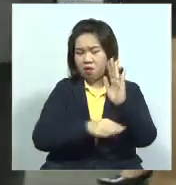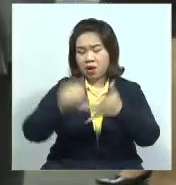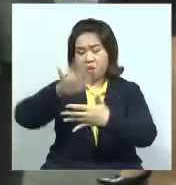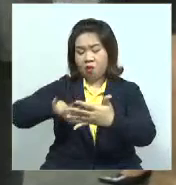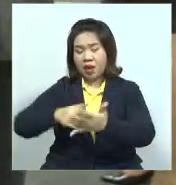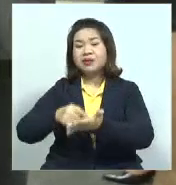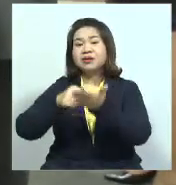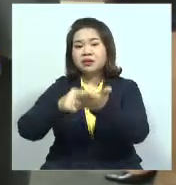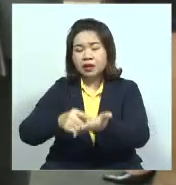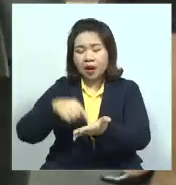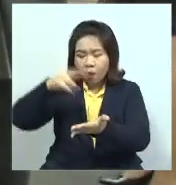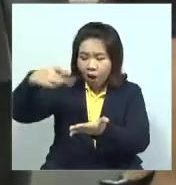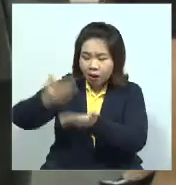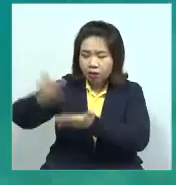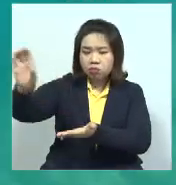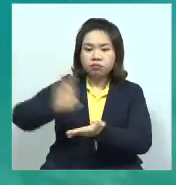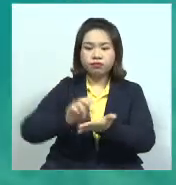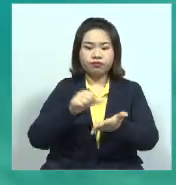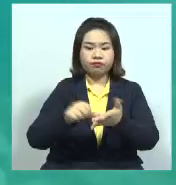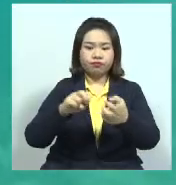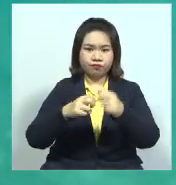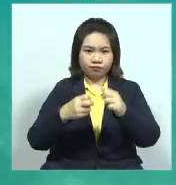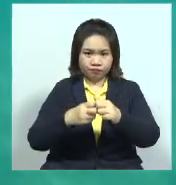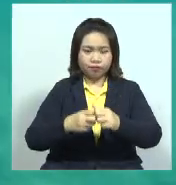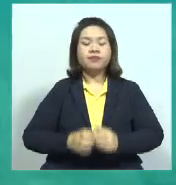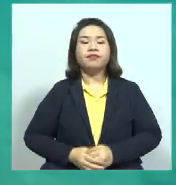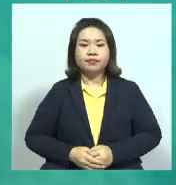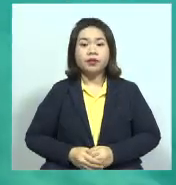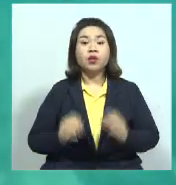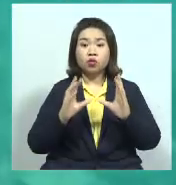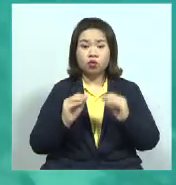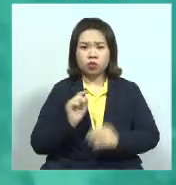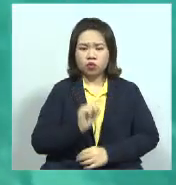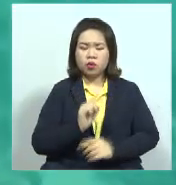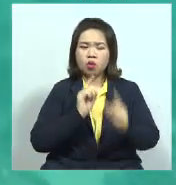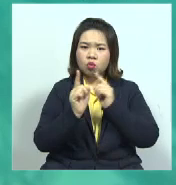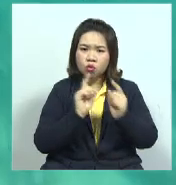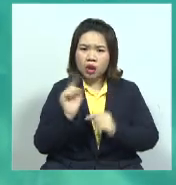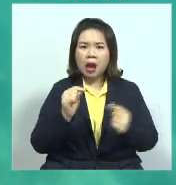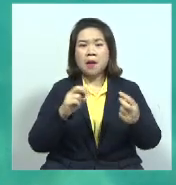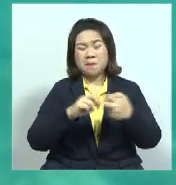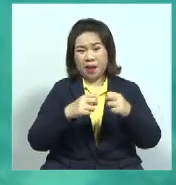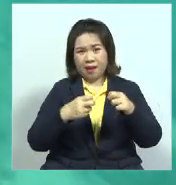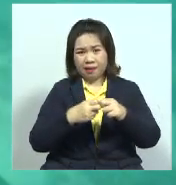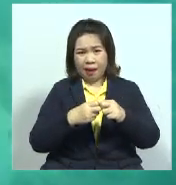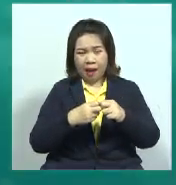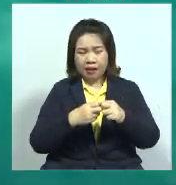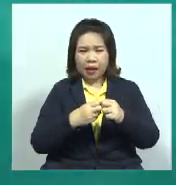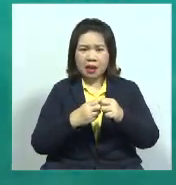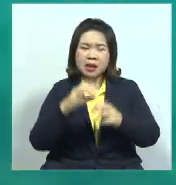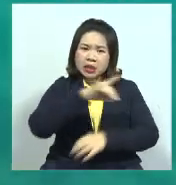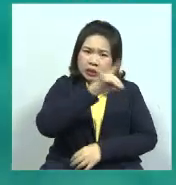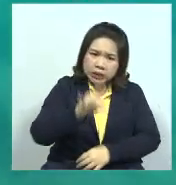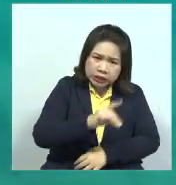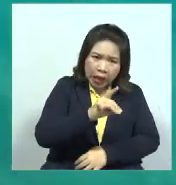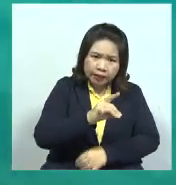างบประมาณมาแก้ไขต่อไปในการประชุมยังมีการพูดถึงปัญหาการลักลอบค้าสัตว์ป่าและพืชป่